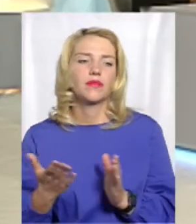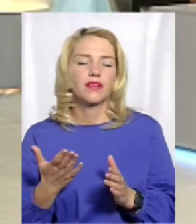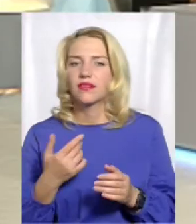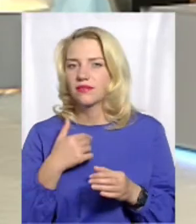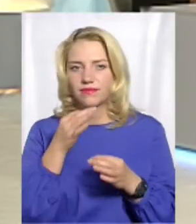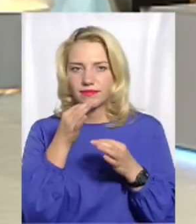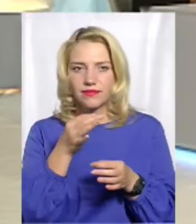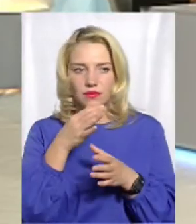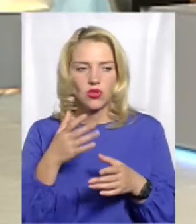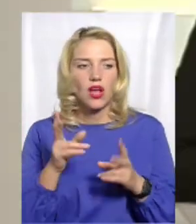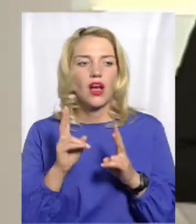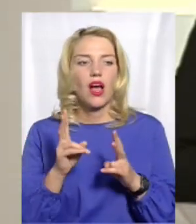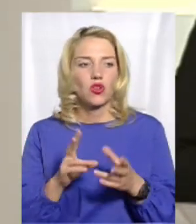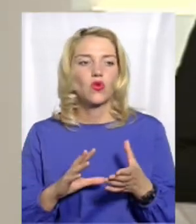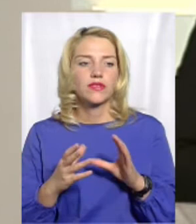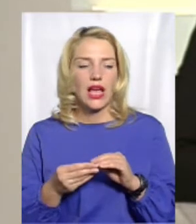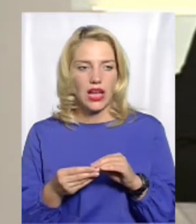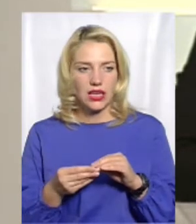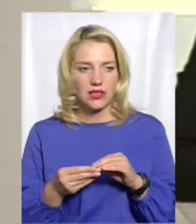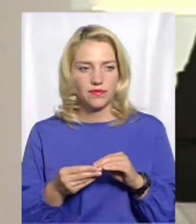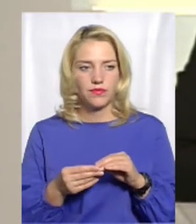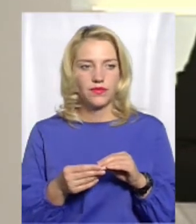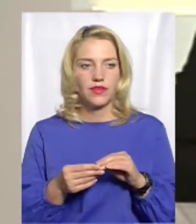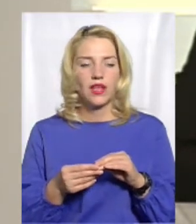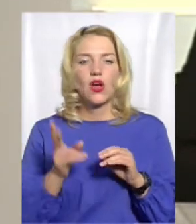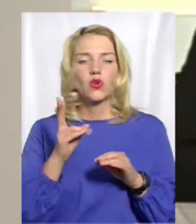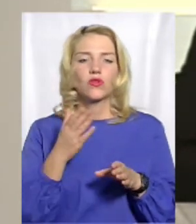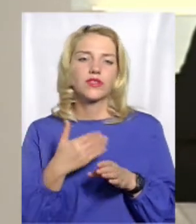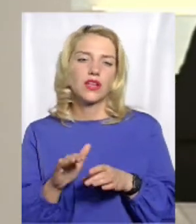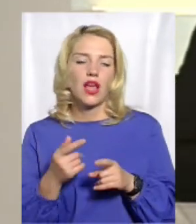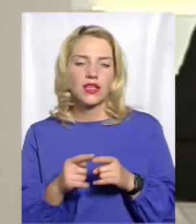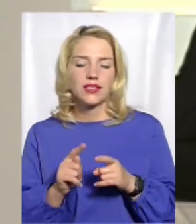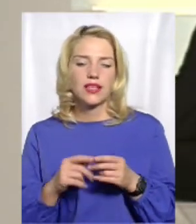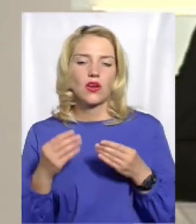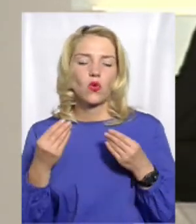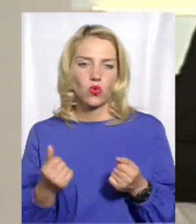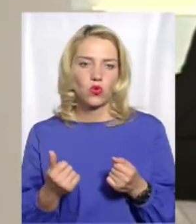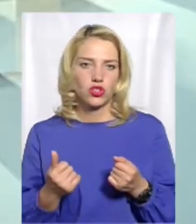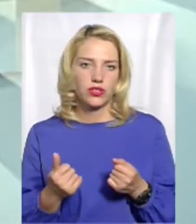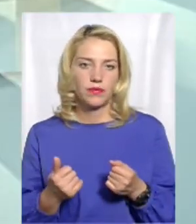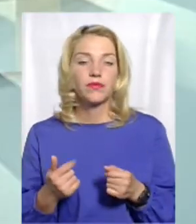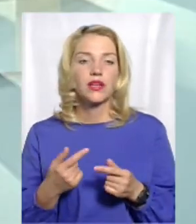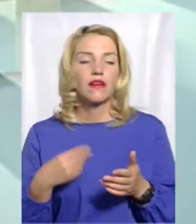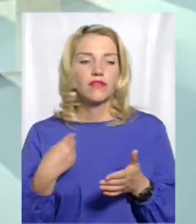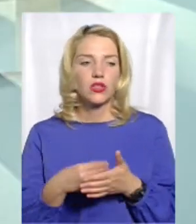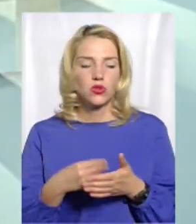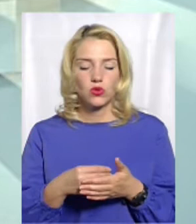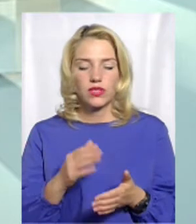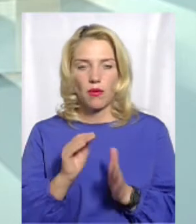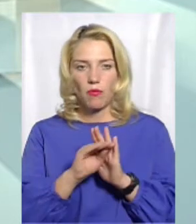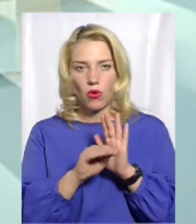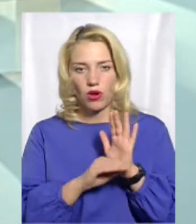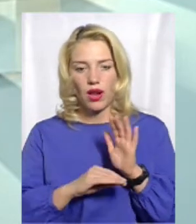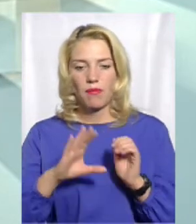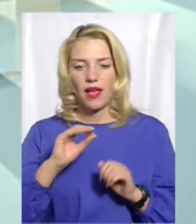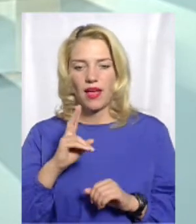можу сказати. А хто взагалі, хто виділяє на це кошти? Хто і скільки коштів виділяє? Фінансується програма екобусу з міського